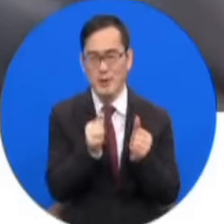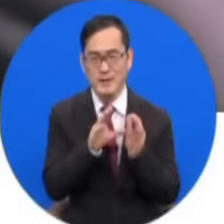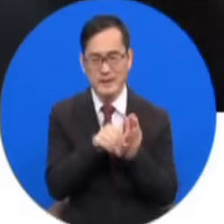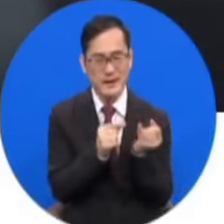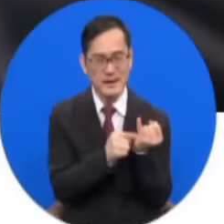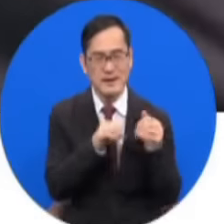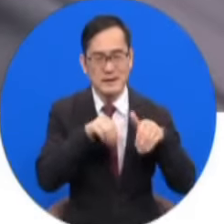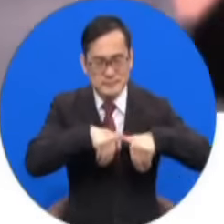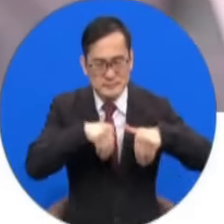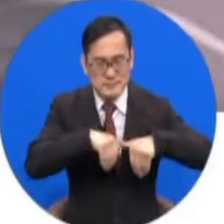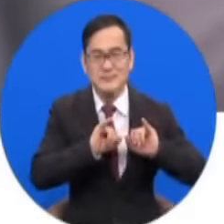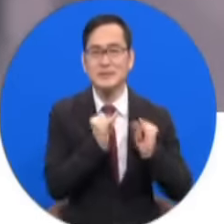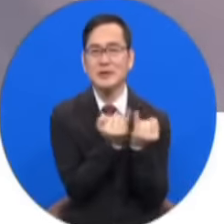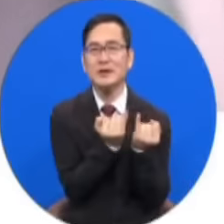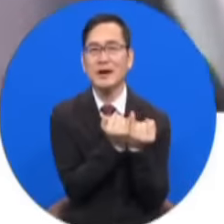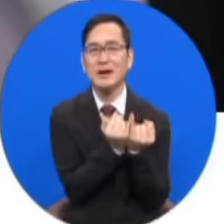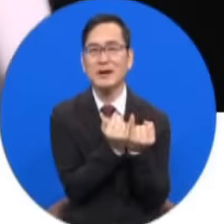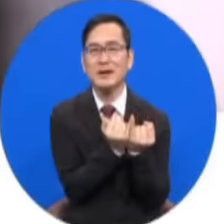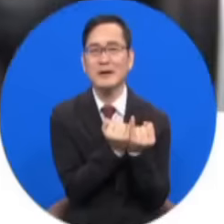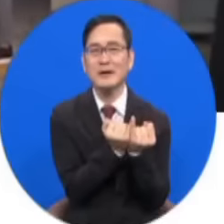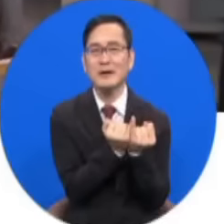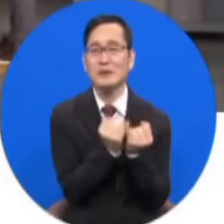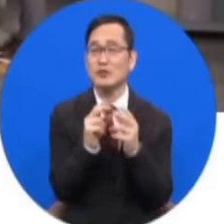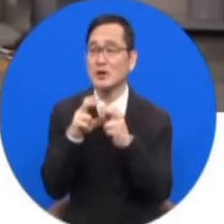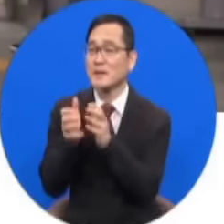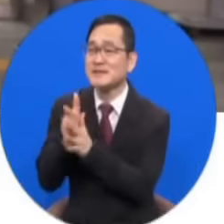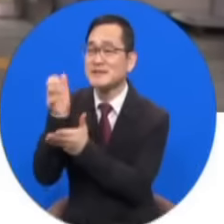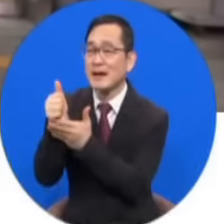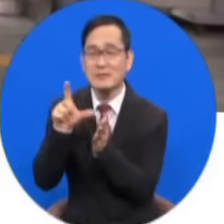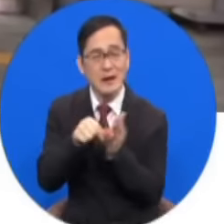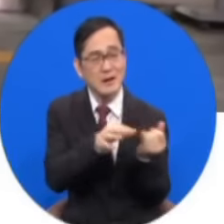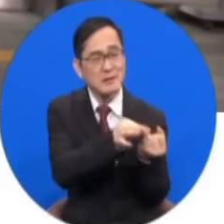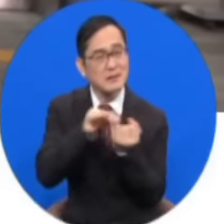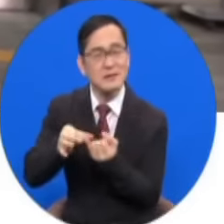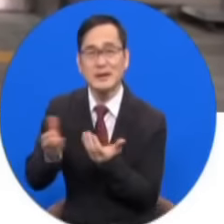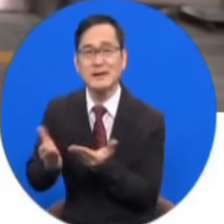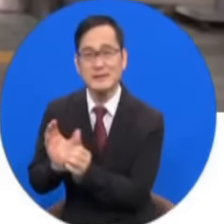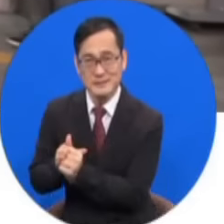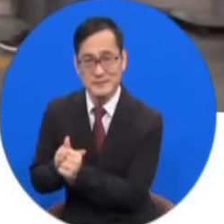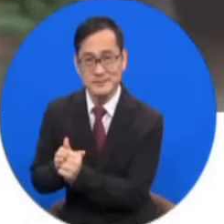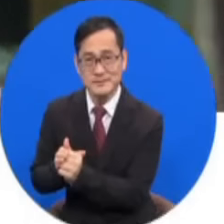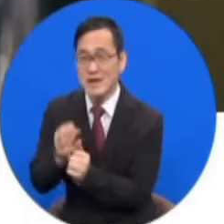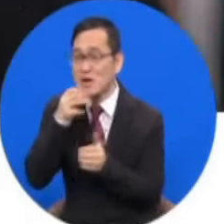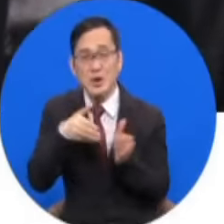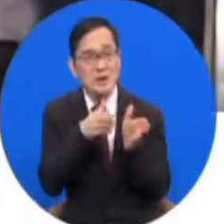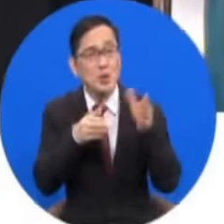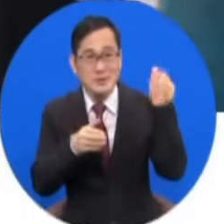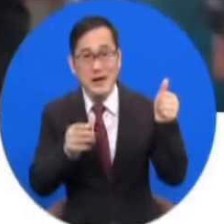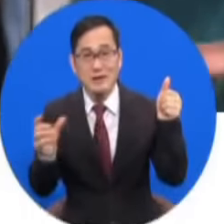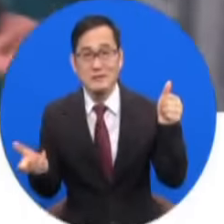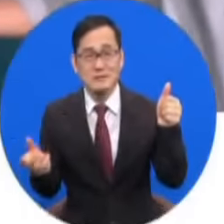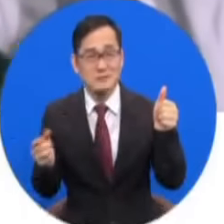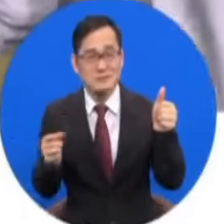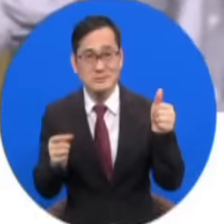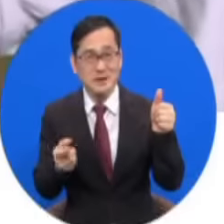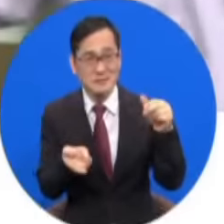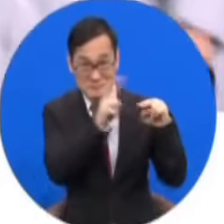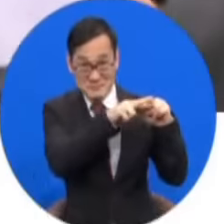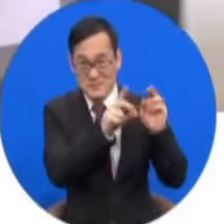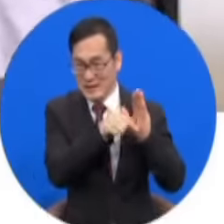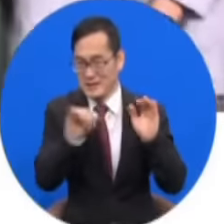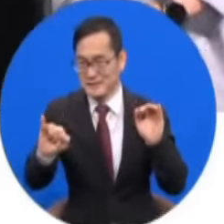거기 여직원으로 성남시로 데리고 가고 또 경기 도지사가 됐을 때는 경기도로 데리고 가서 어찌